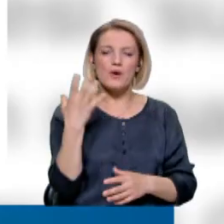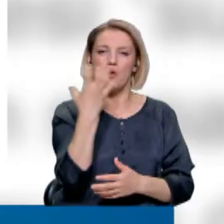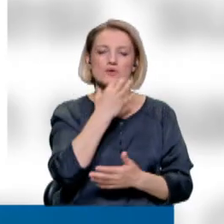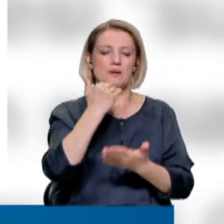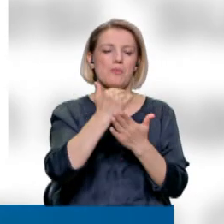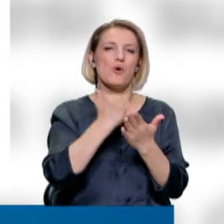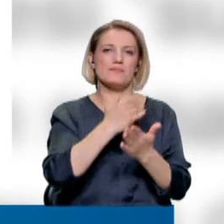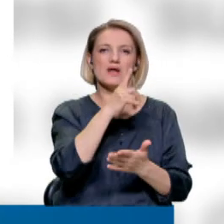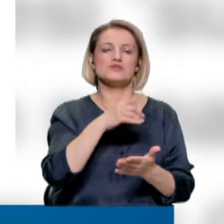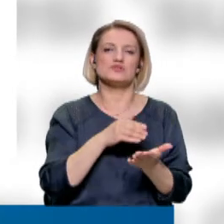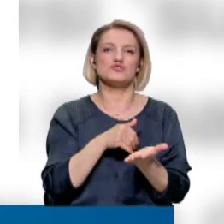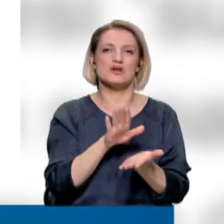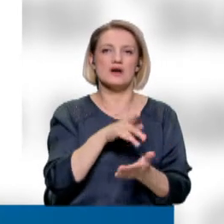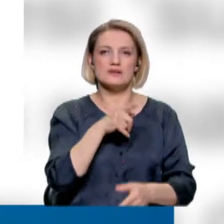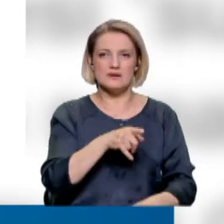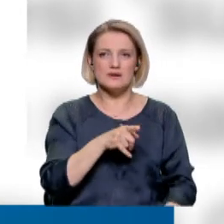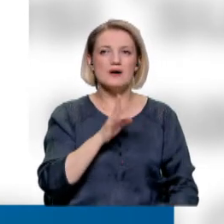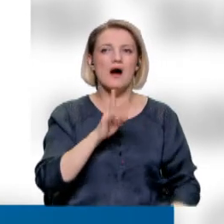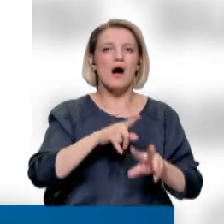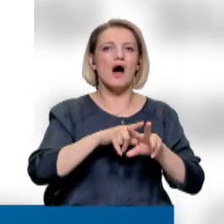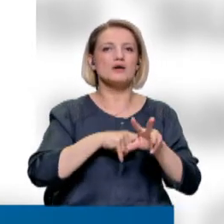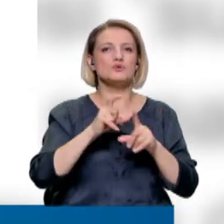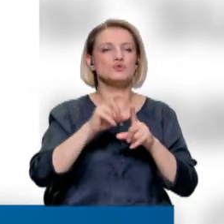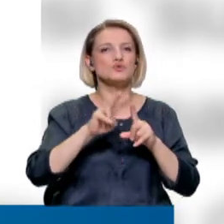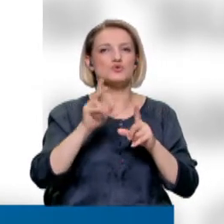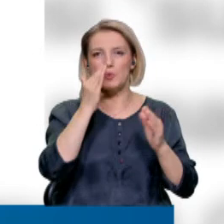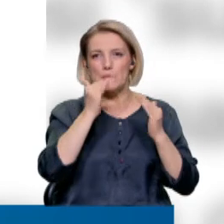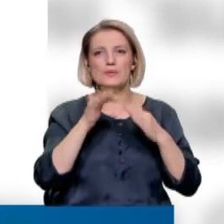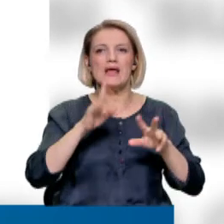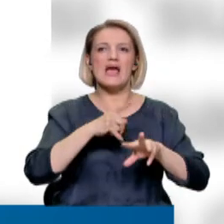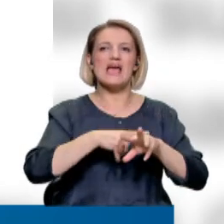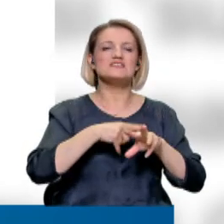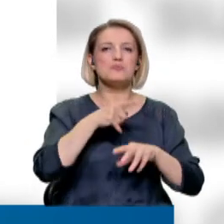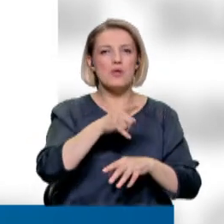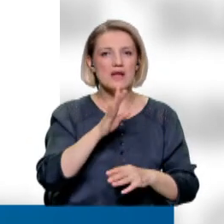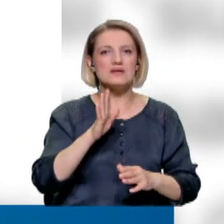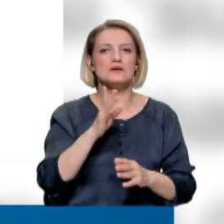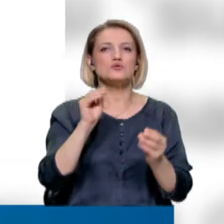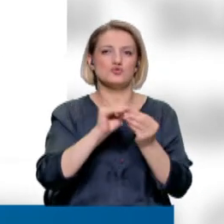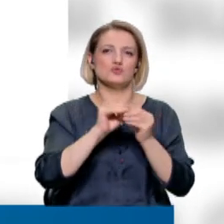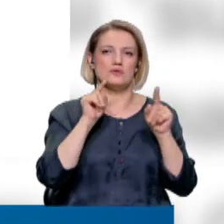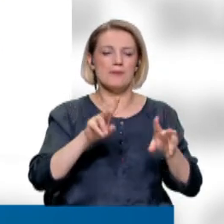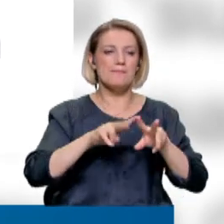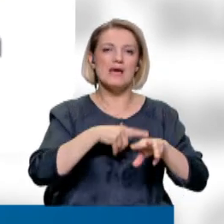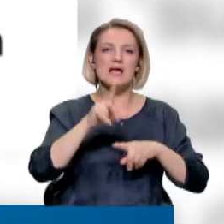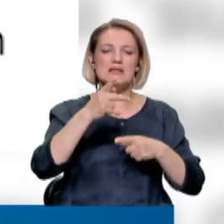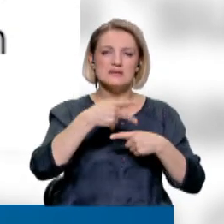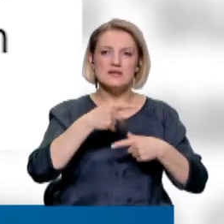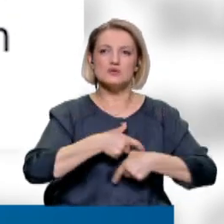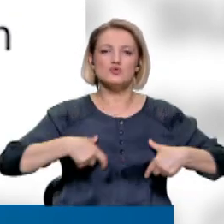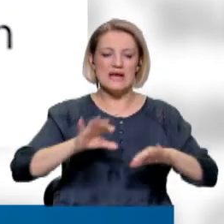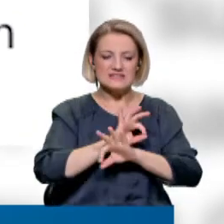çıkarsa Elif most ahlaksızlığı tetikliyor Muş Aynur Doğan Uygun değilmiş Ezgi Mola tecavüze tepki verdiği için suçluymuş Melis Sezen